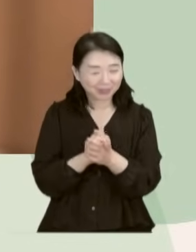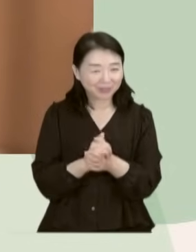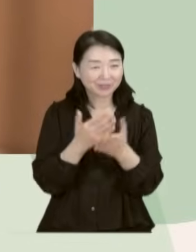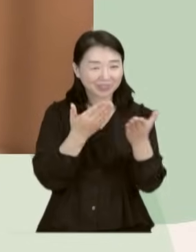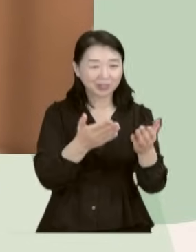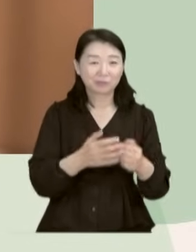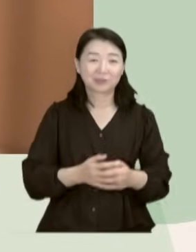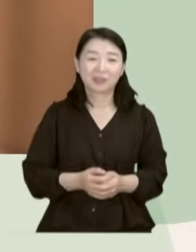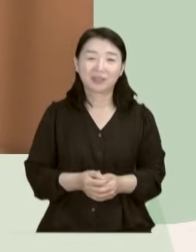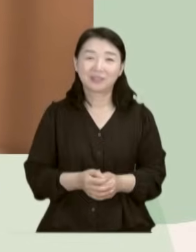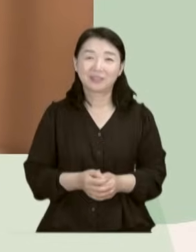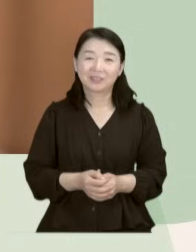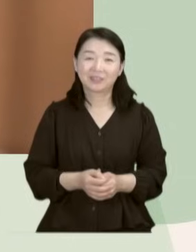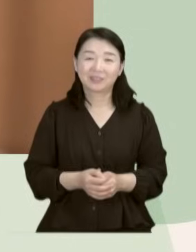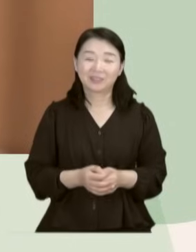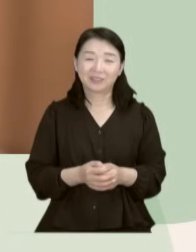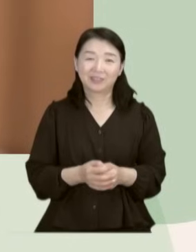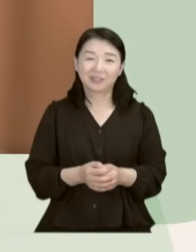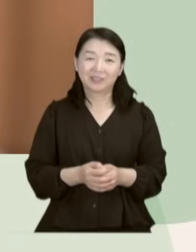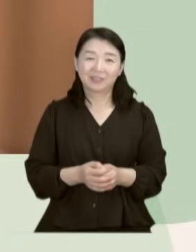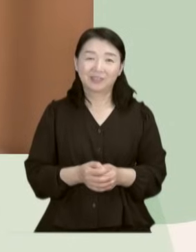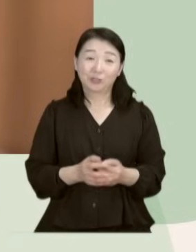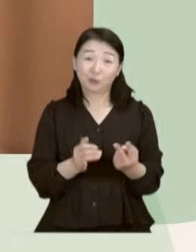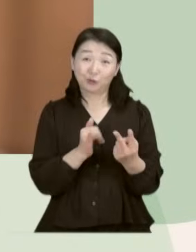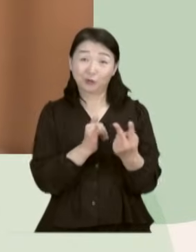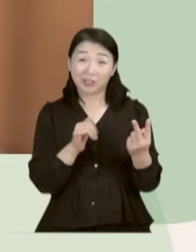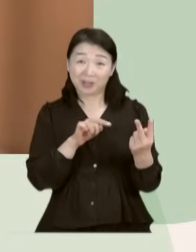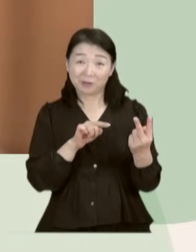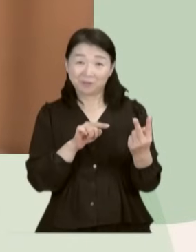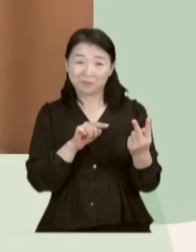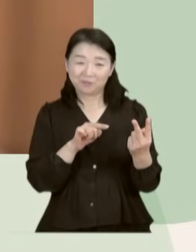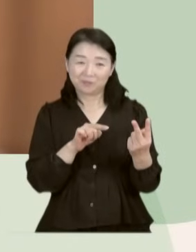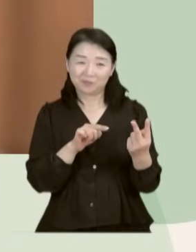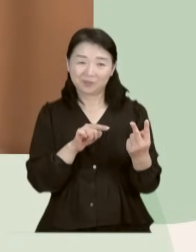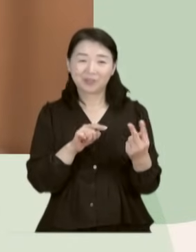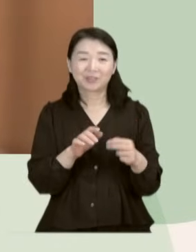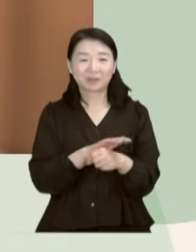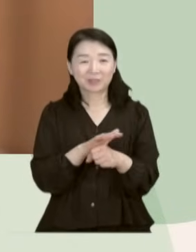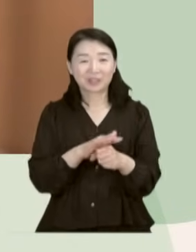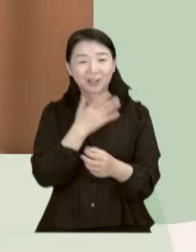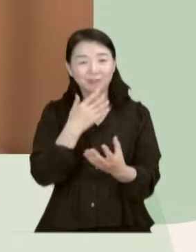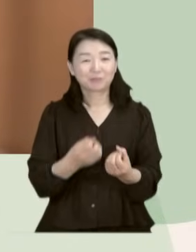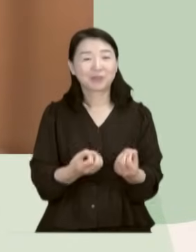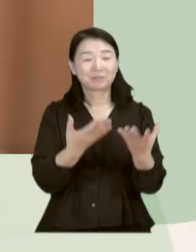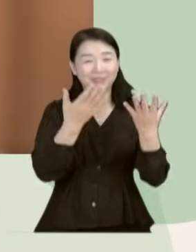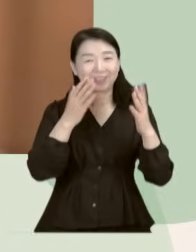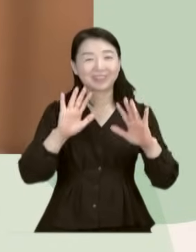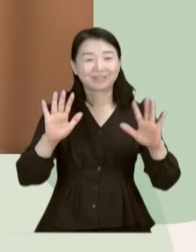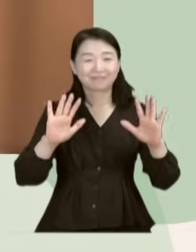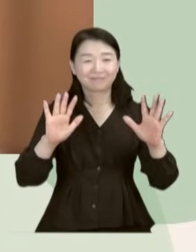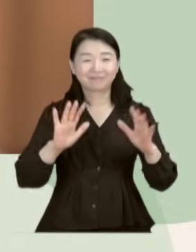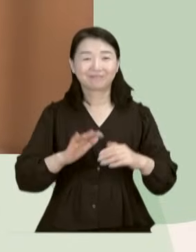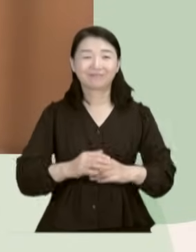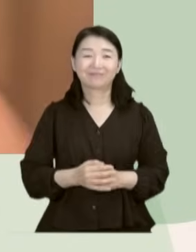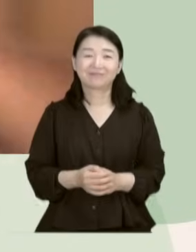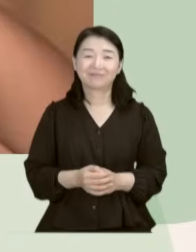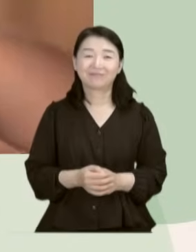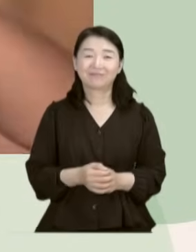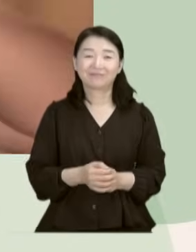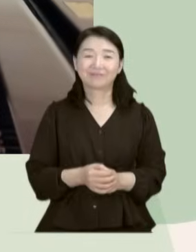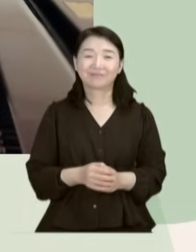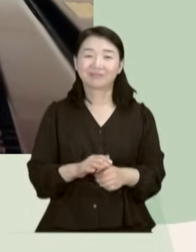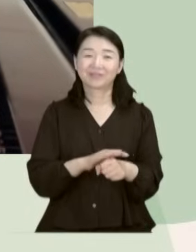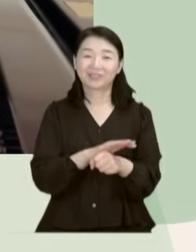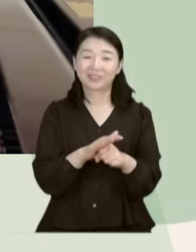하시길 기도할게요 우리 인성 오빠 그리고 우리 사랑하는 정아야 너무너무 사랑하고 축복합니다